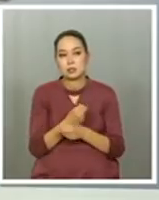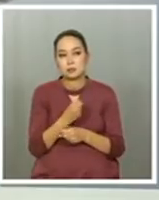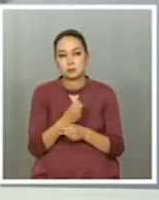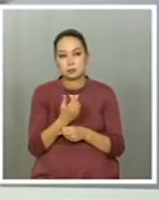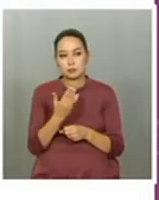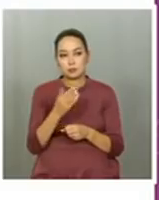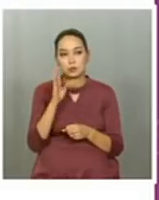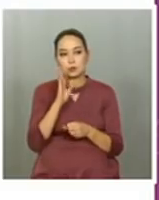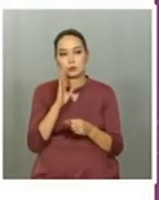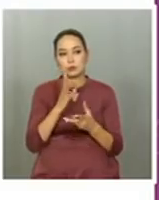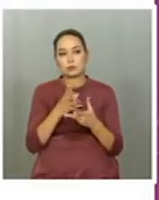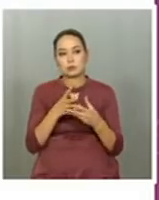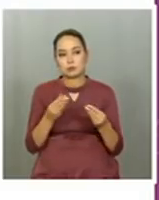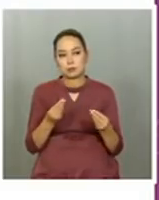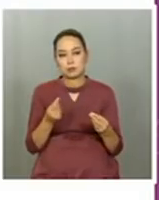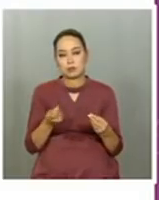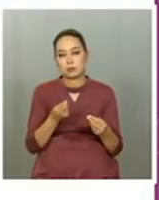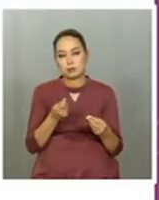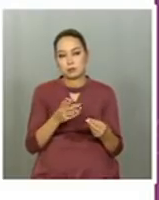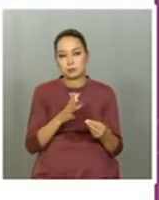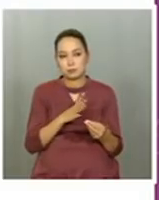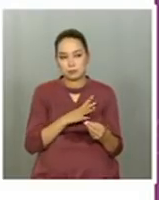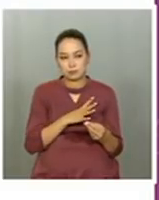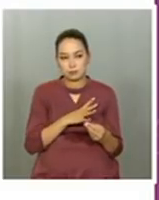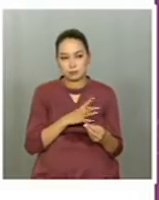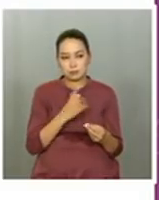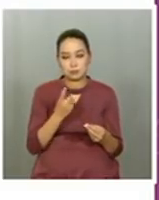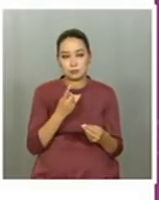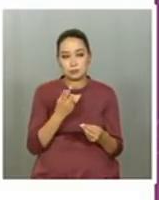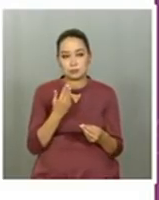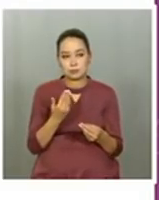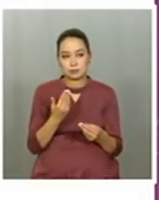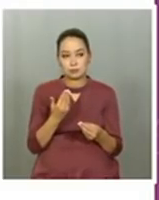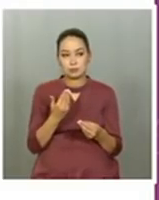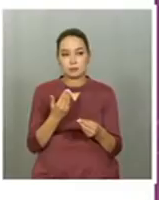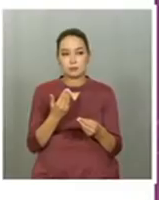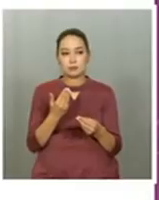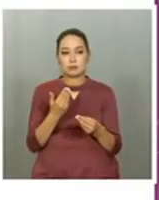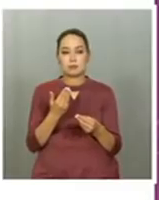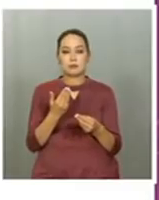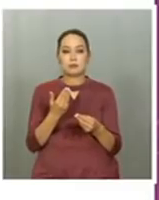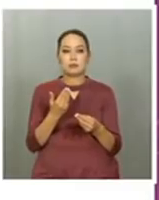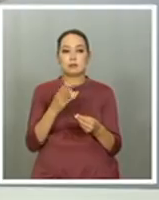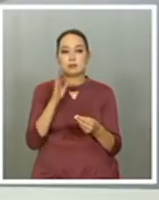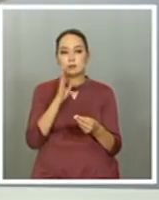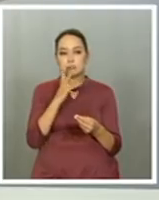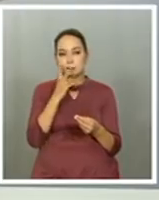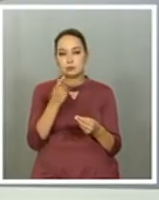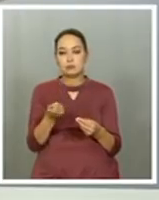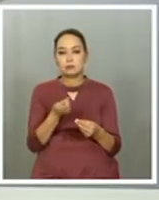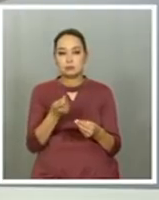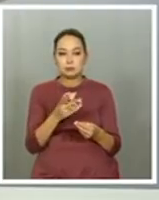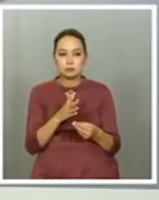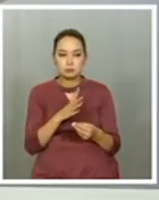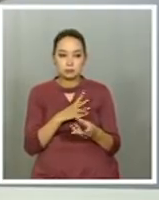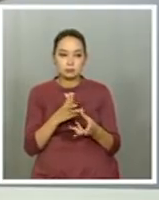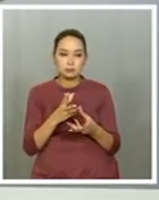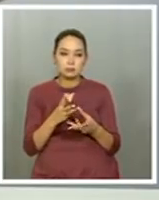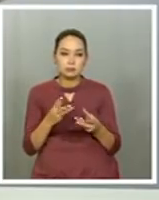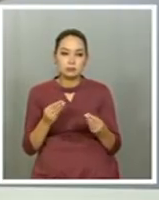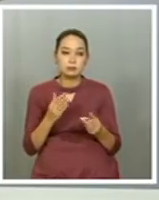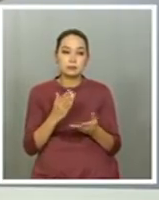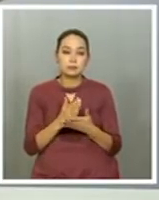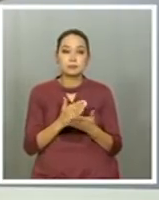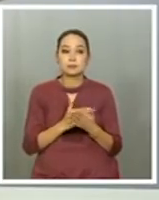судағы ерігіштігін қарастырдық. Этил спиртінің тығыздығы суға қарағанда аз болады. Сондықтан этил спирті жоғары